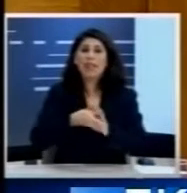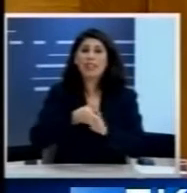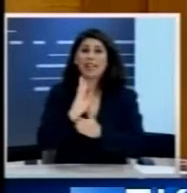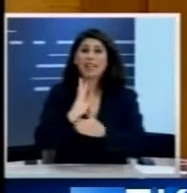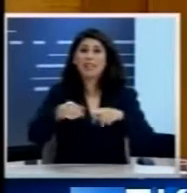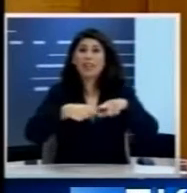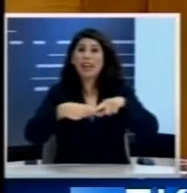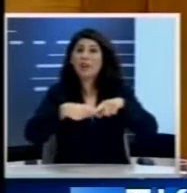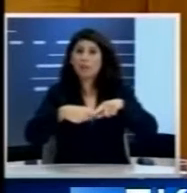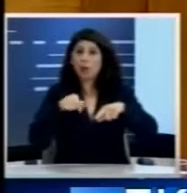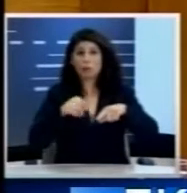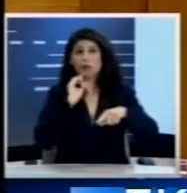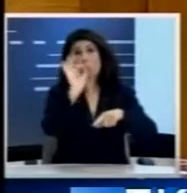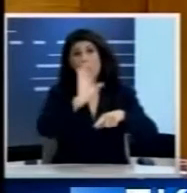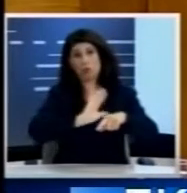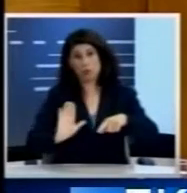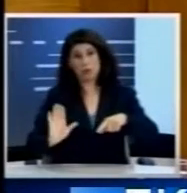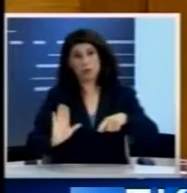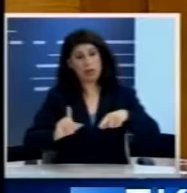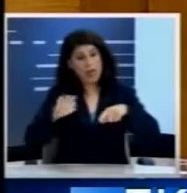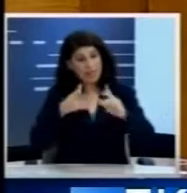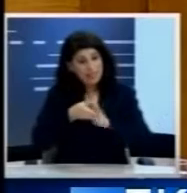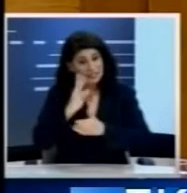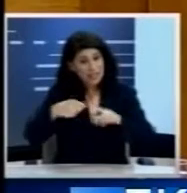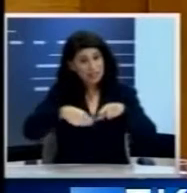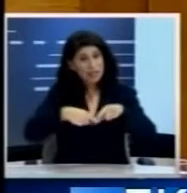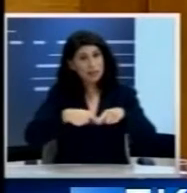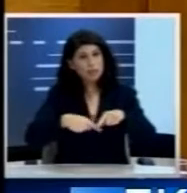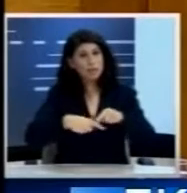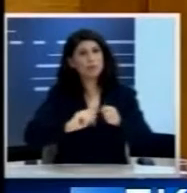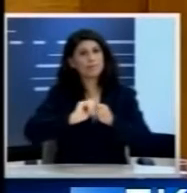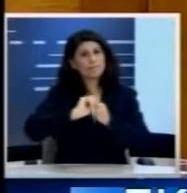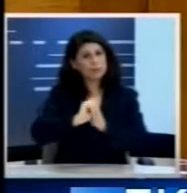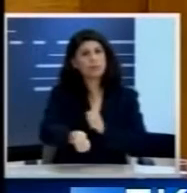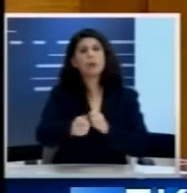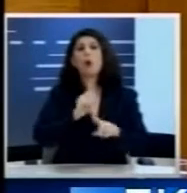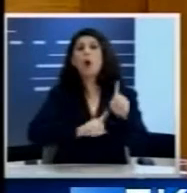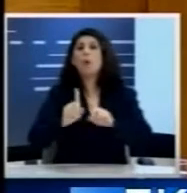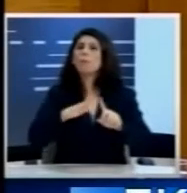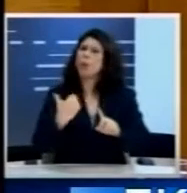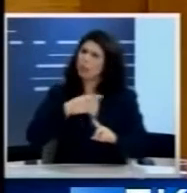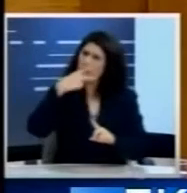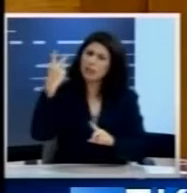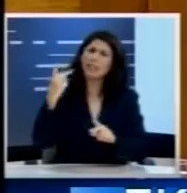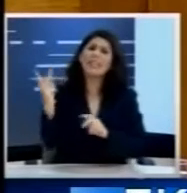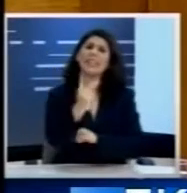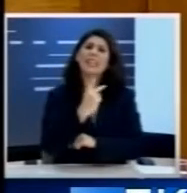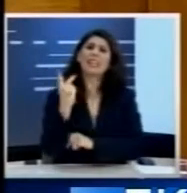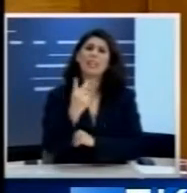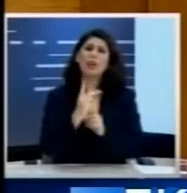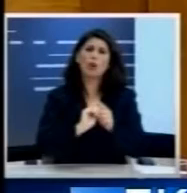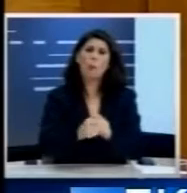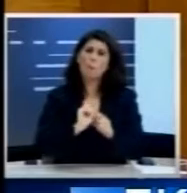Δεκέμβρη, αυτός είναι ο στόχος μας, να εκταμιευθεί, να γίνει η καταβολή στους δικαιούχους του κοινωνικού